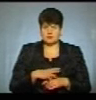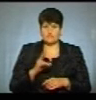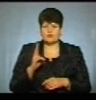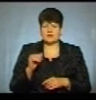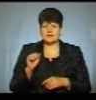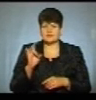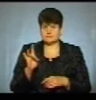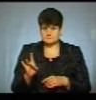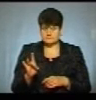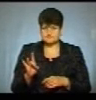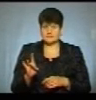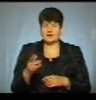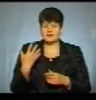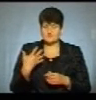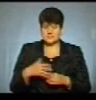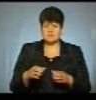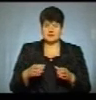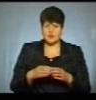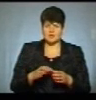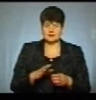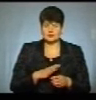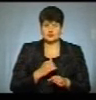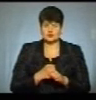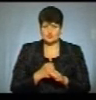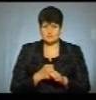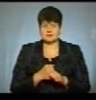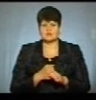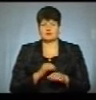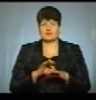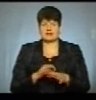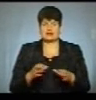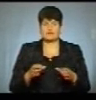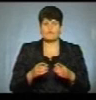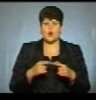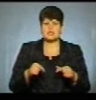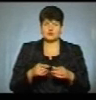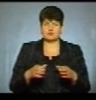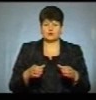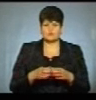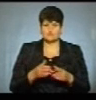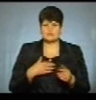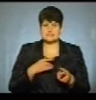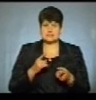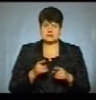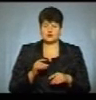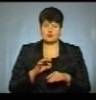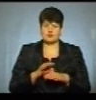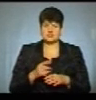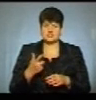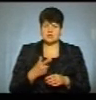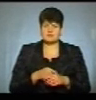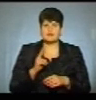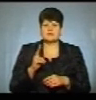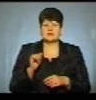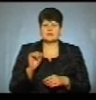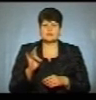кору. І ці бригади сформовані для проведення вакцинації в організованих колективах. В нас дійсно проводиться щеплення від кору. І